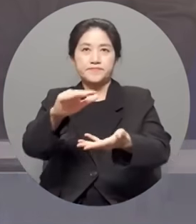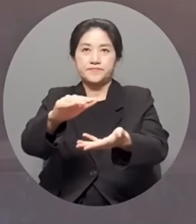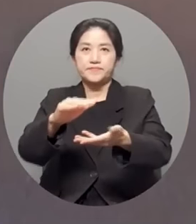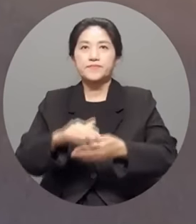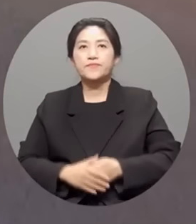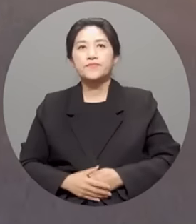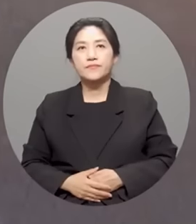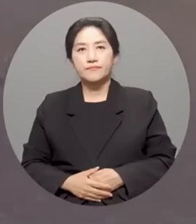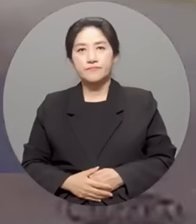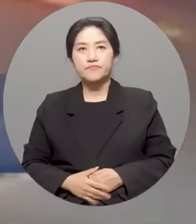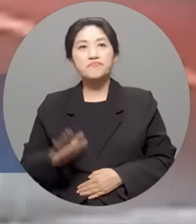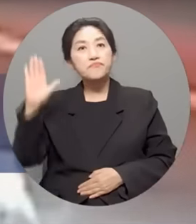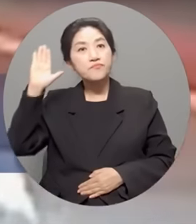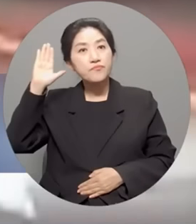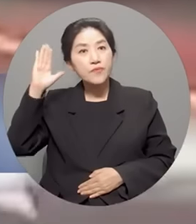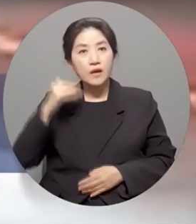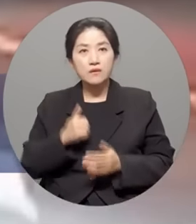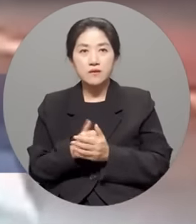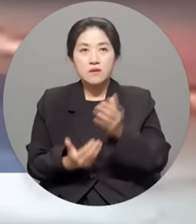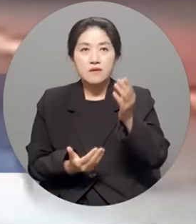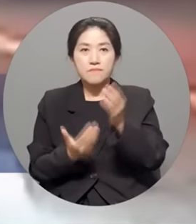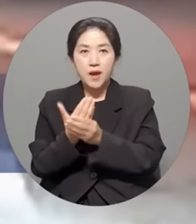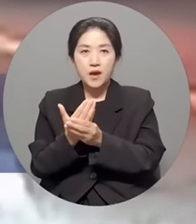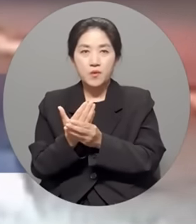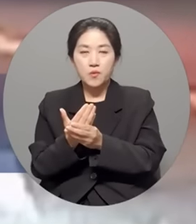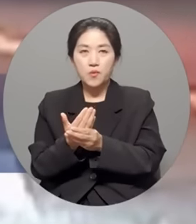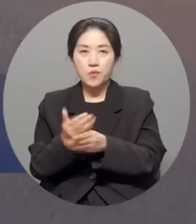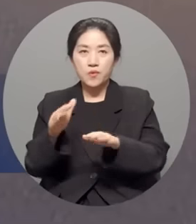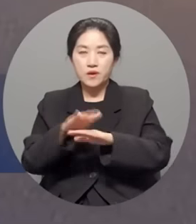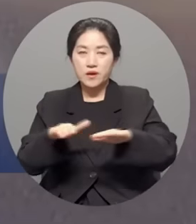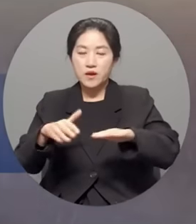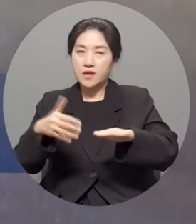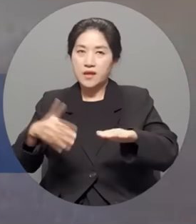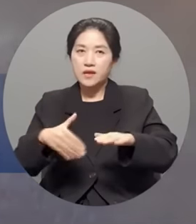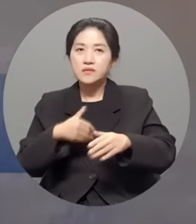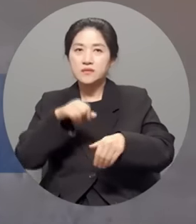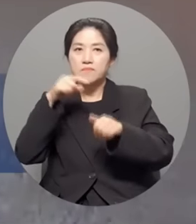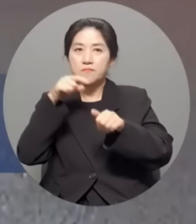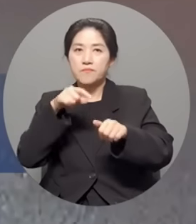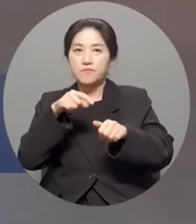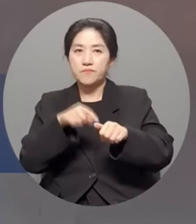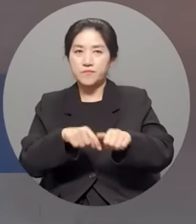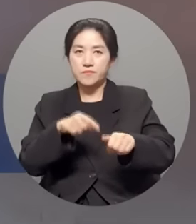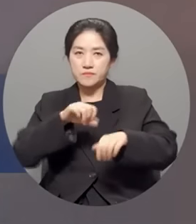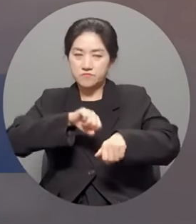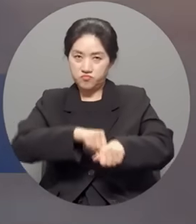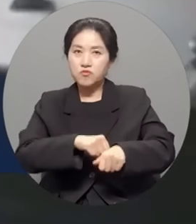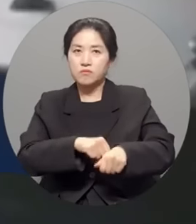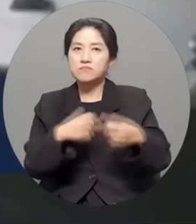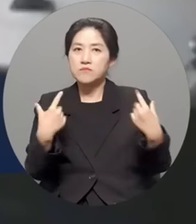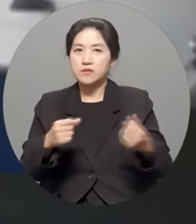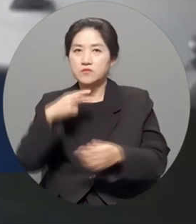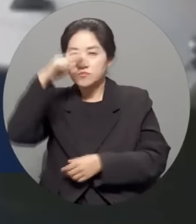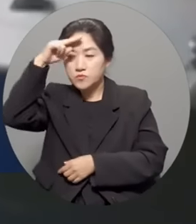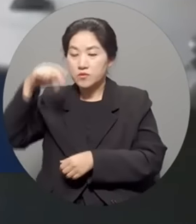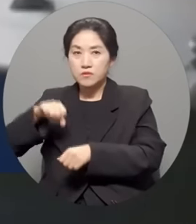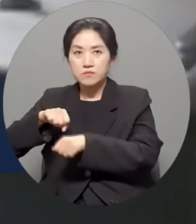들어보시죠 요즘에는 사고 미주 치제 형량은 그대로인데 음주운전 형량이 높아지다 보니까 이게